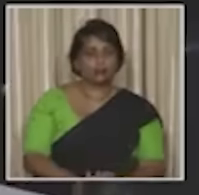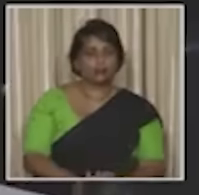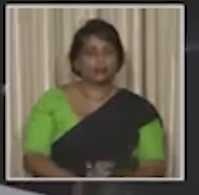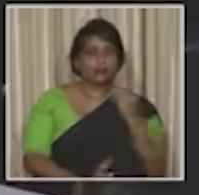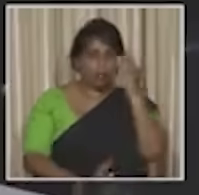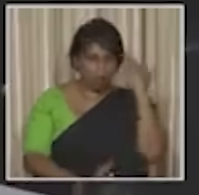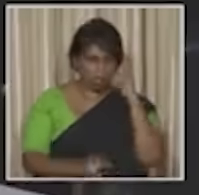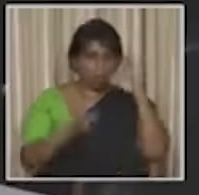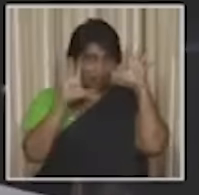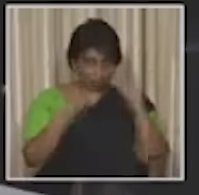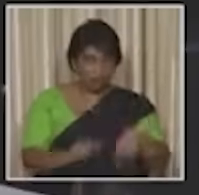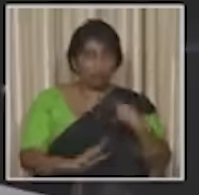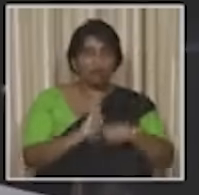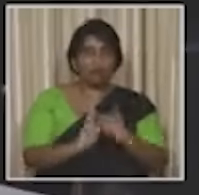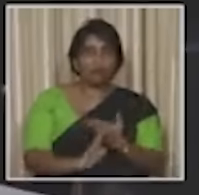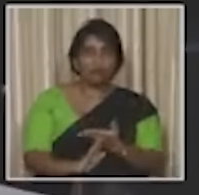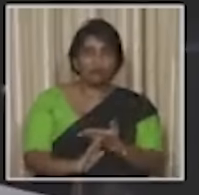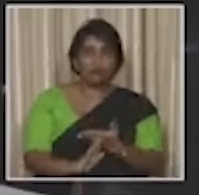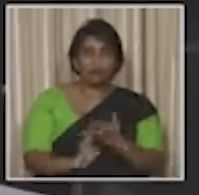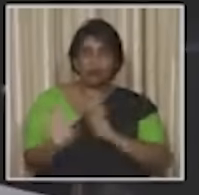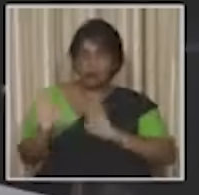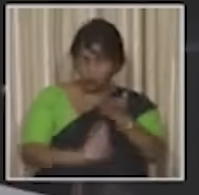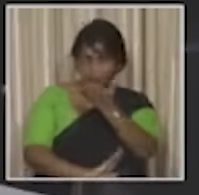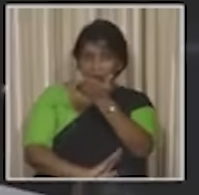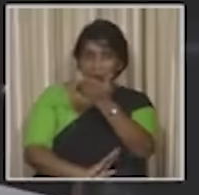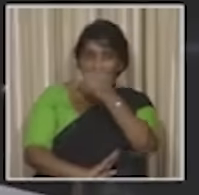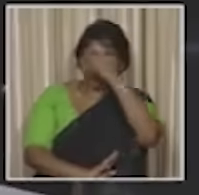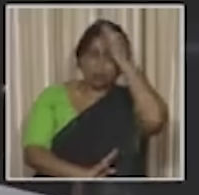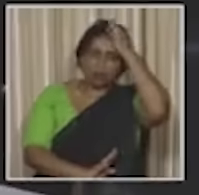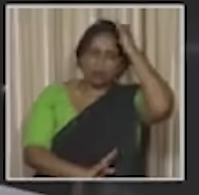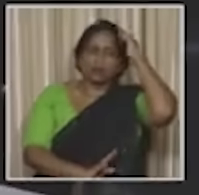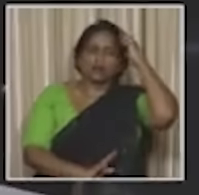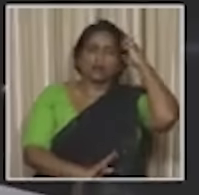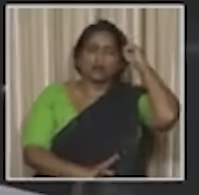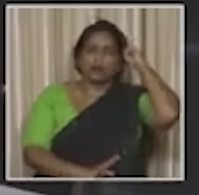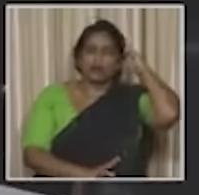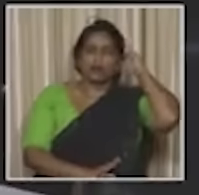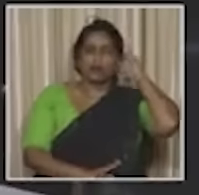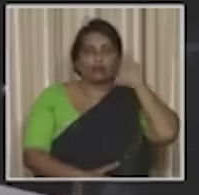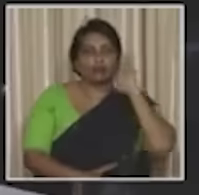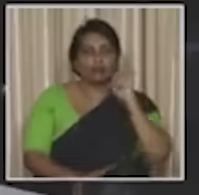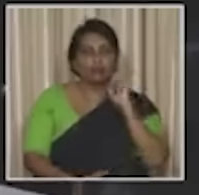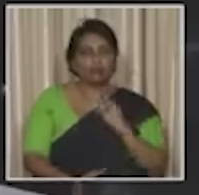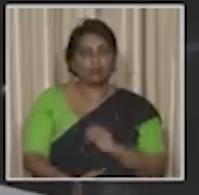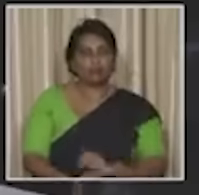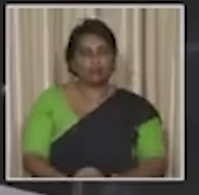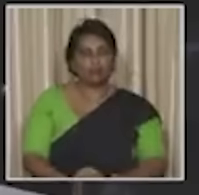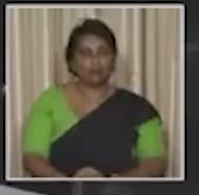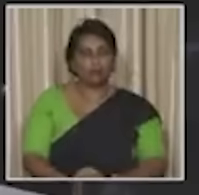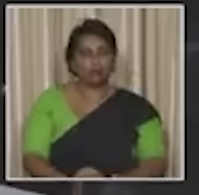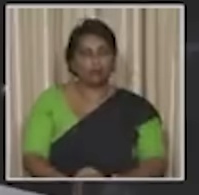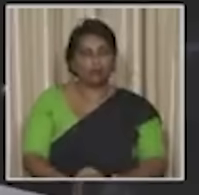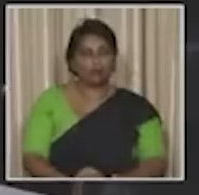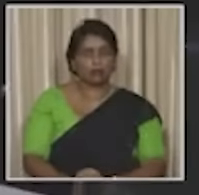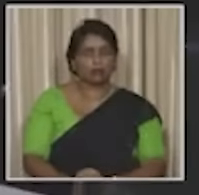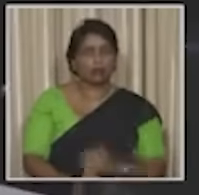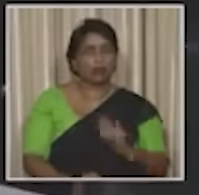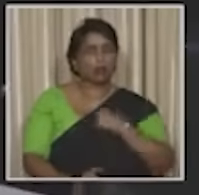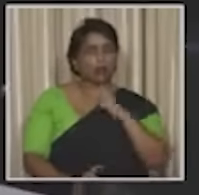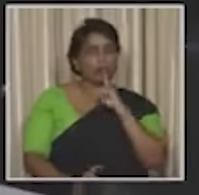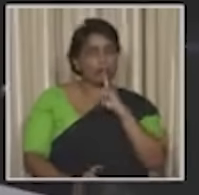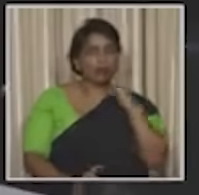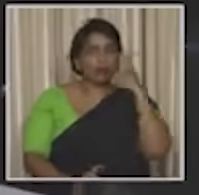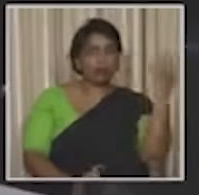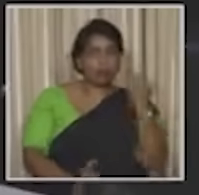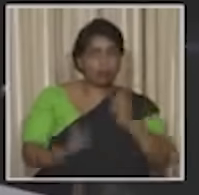අම්මගේ අප්පගේ බූදලද මේ රට මේ පාලකයන්ගේ කරුමන්තවන් මිනිත්තු දෙක කාලයක් තියෙනවා හරිද මේ නිකන් මම කතා කරන්නේ